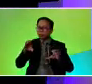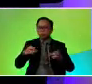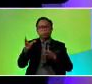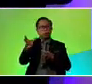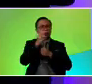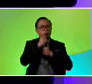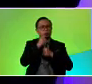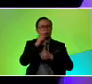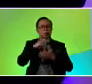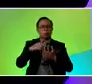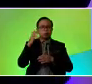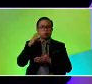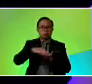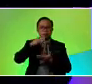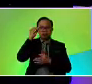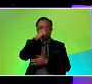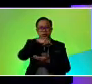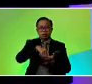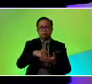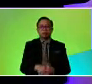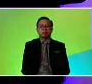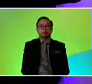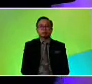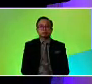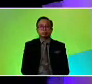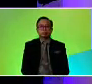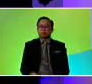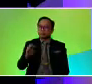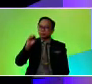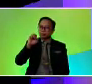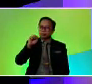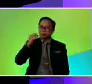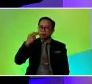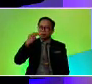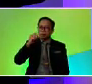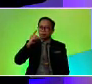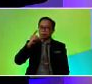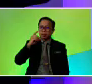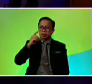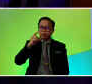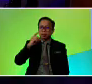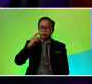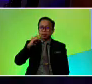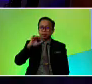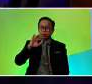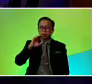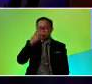rumusan Oke saya minta mahade ya untuk ee membuat rumusan pada hari ini